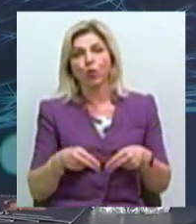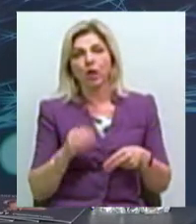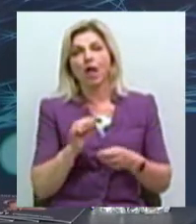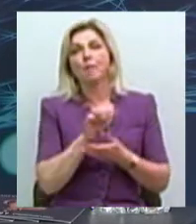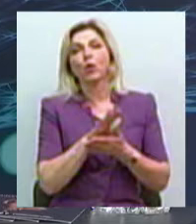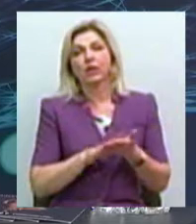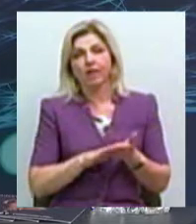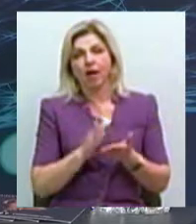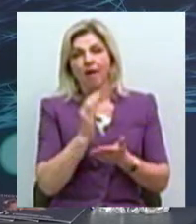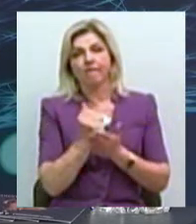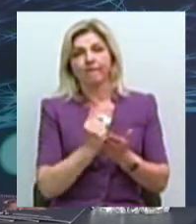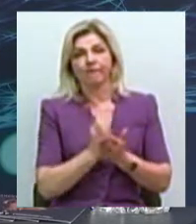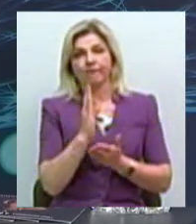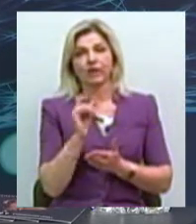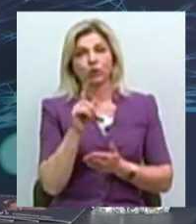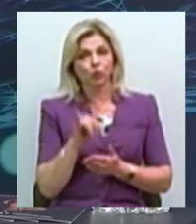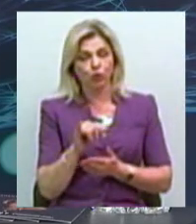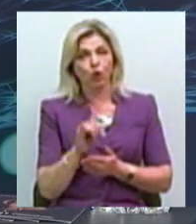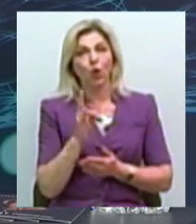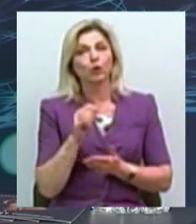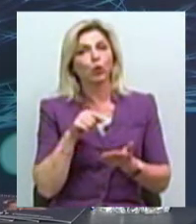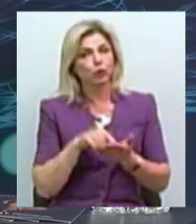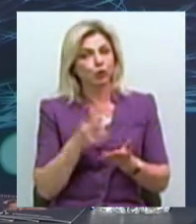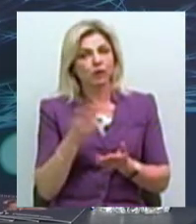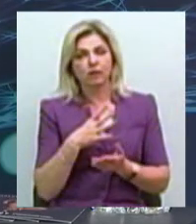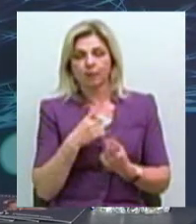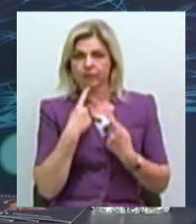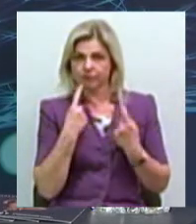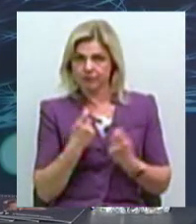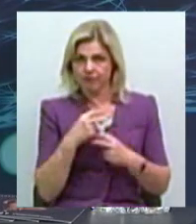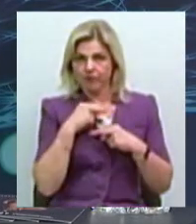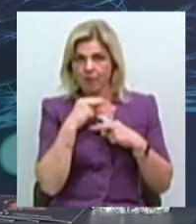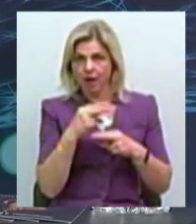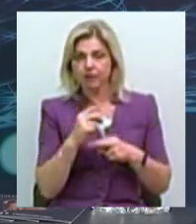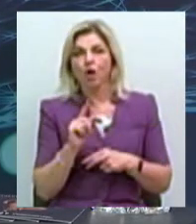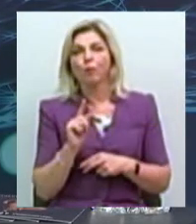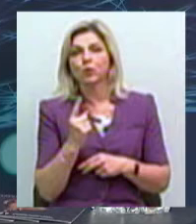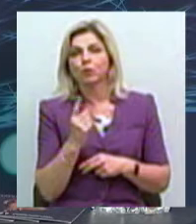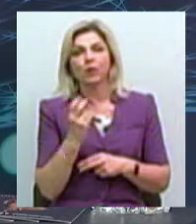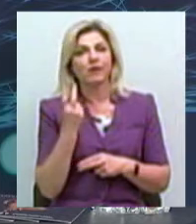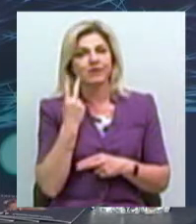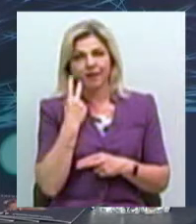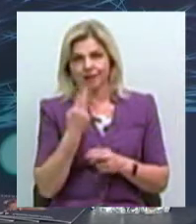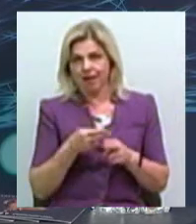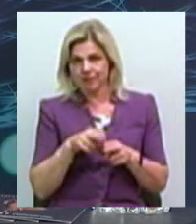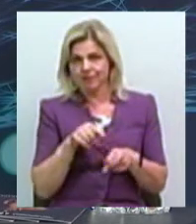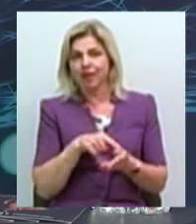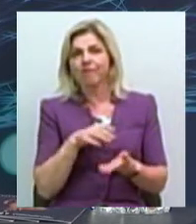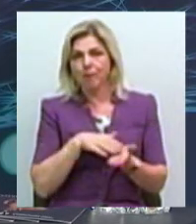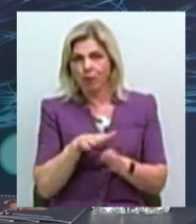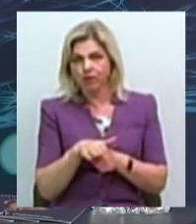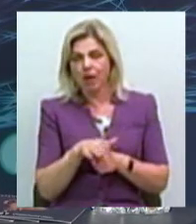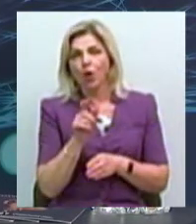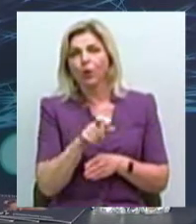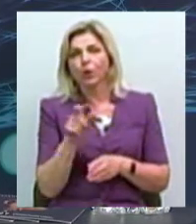возможно, визу. Но здесь тоже нужно быть предельно внимательным. Почему? Потому что не всегда это срабатывает. Люди используют как бы